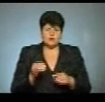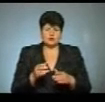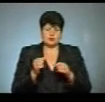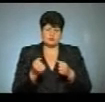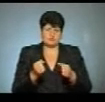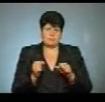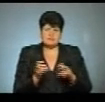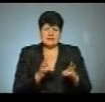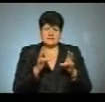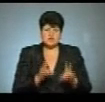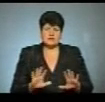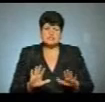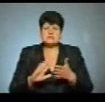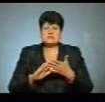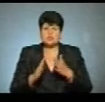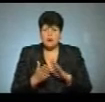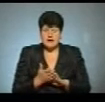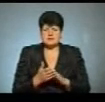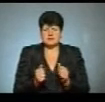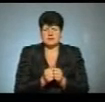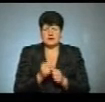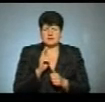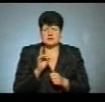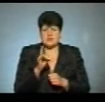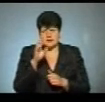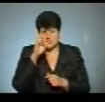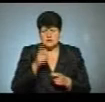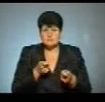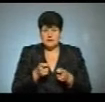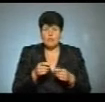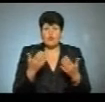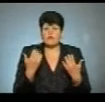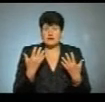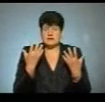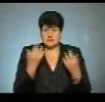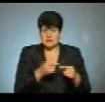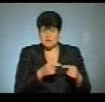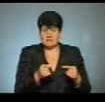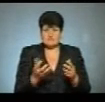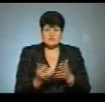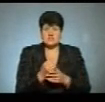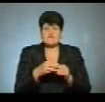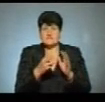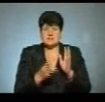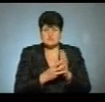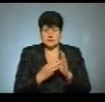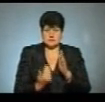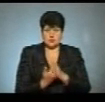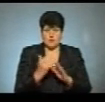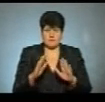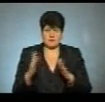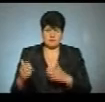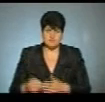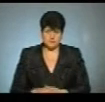та надзвичайних ситуацій при Кременецькій райдержадміністрації, бо за вихідні в Почаєві виявили 18 випадків